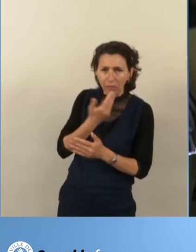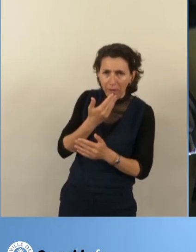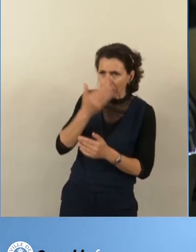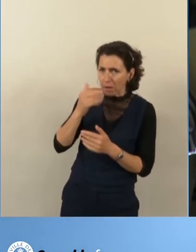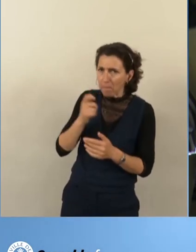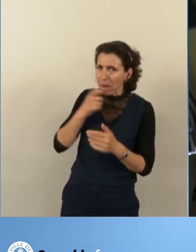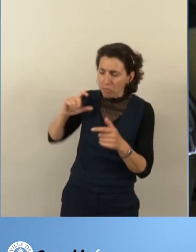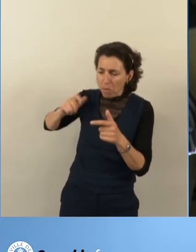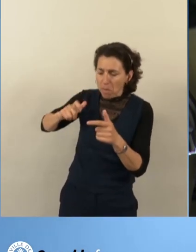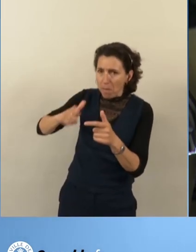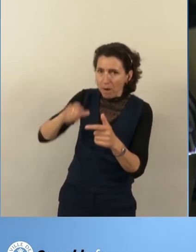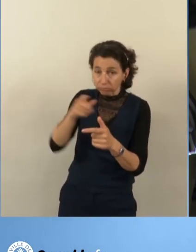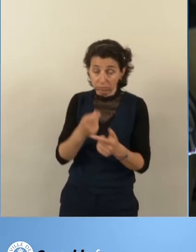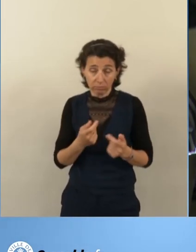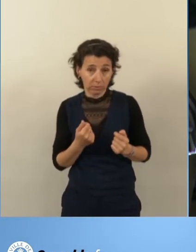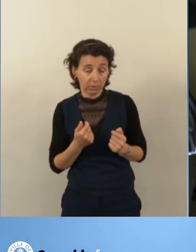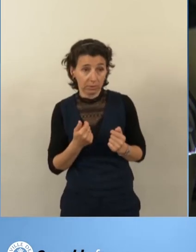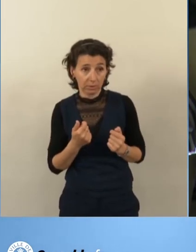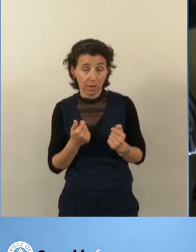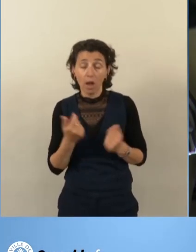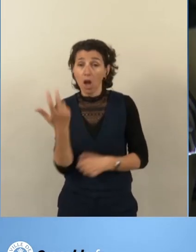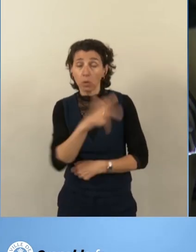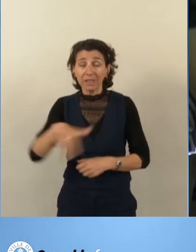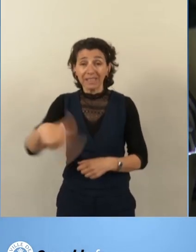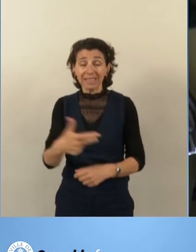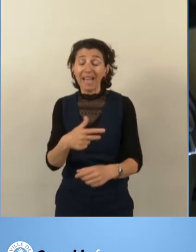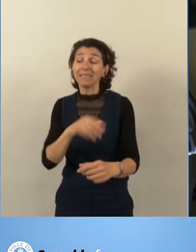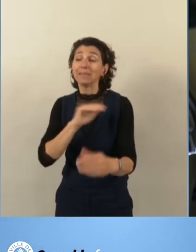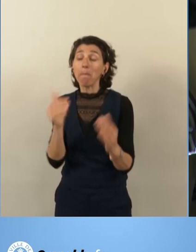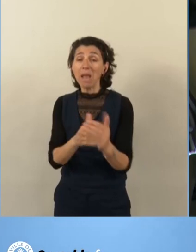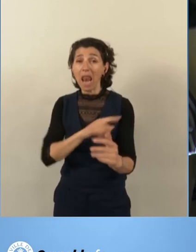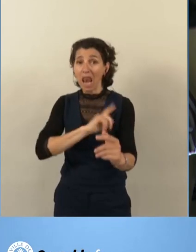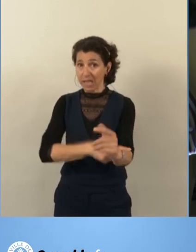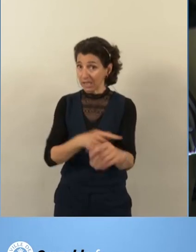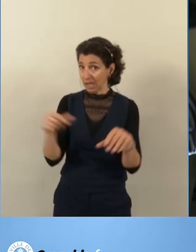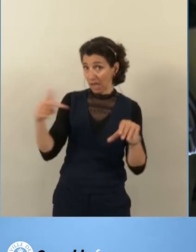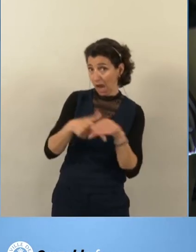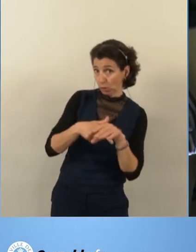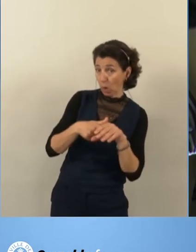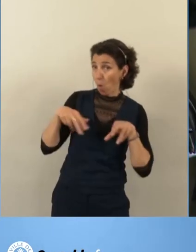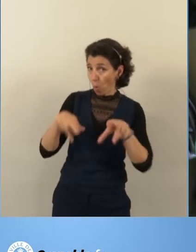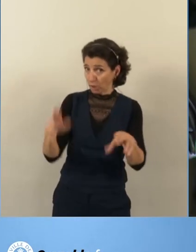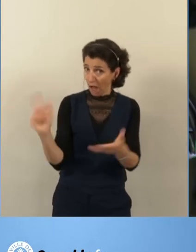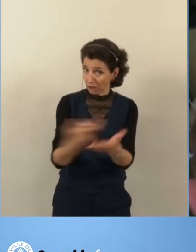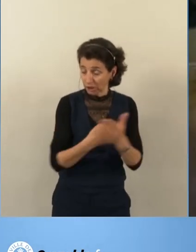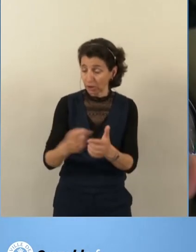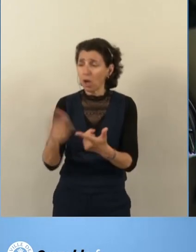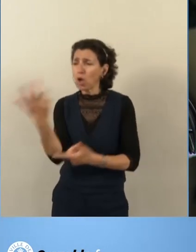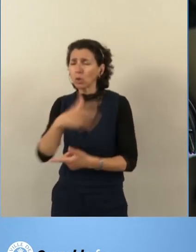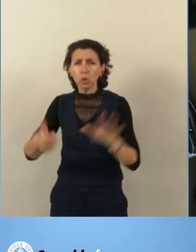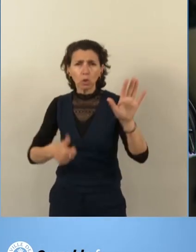vous avez acheté 313000 litres de gasoil routier et 360 2000 litres